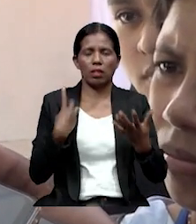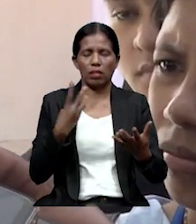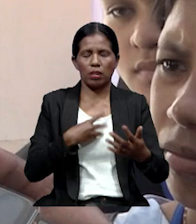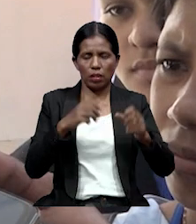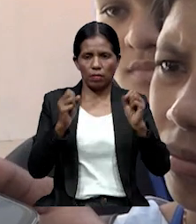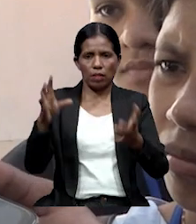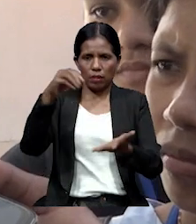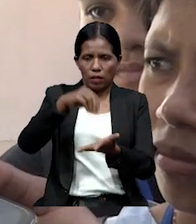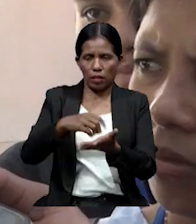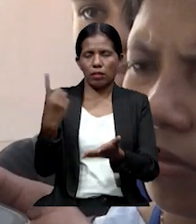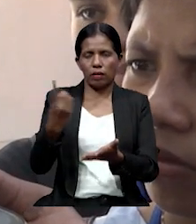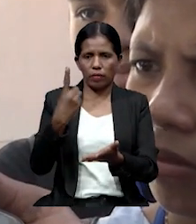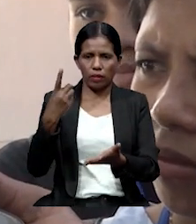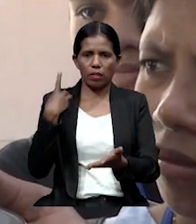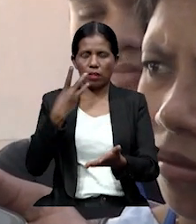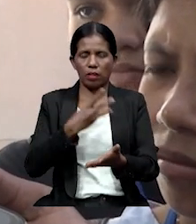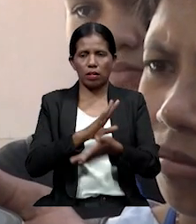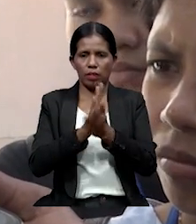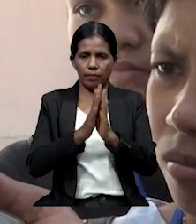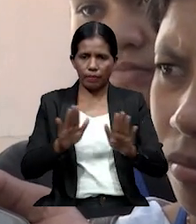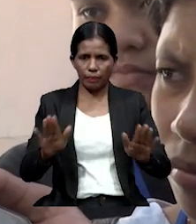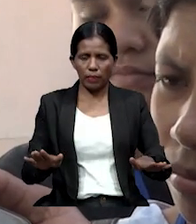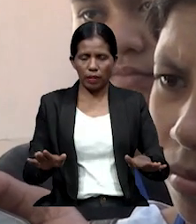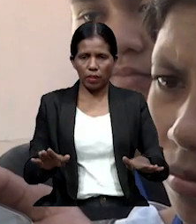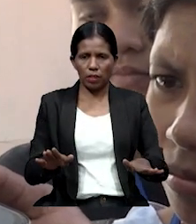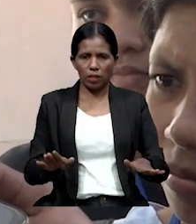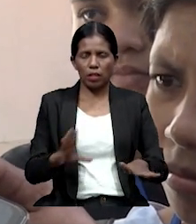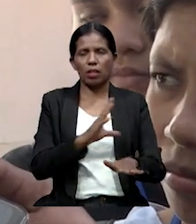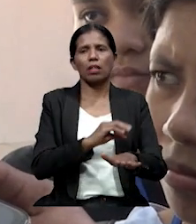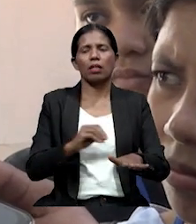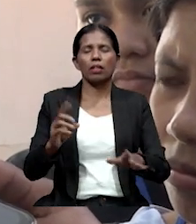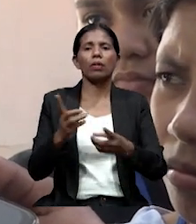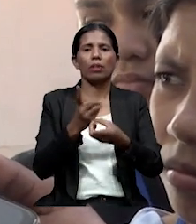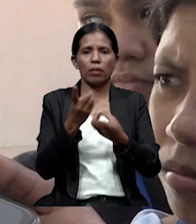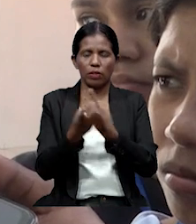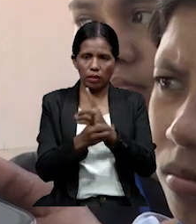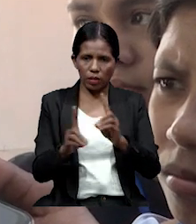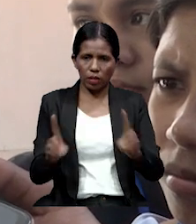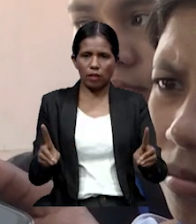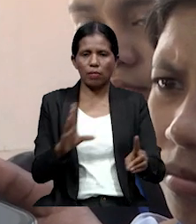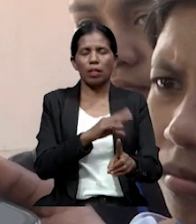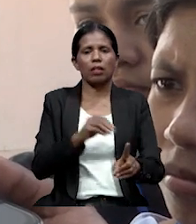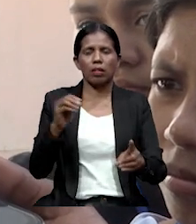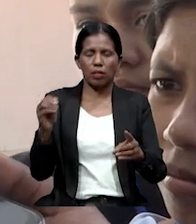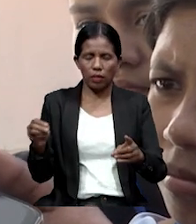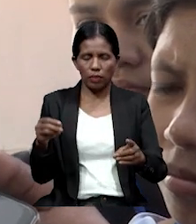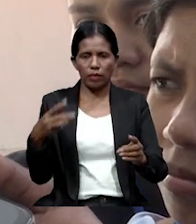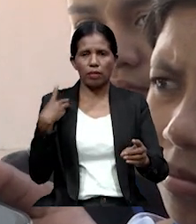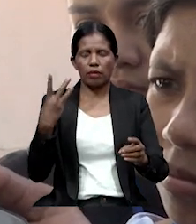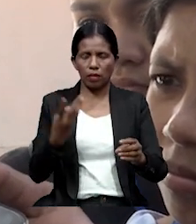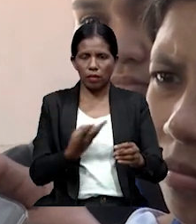fatin itanya pas, dame, ya eternidade, ya entre